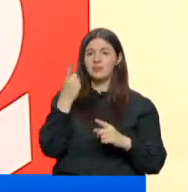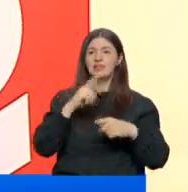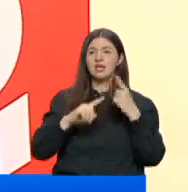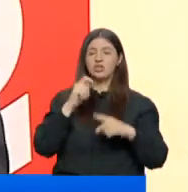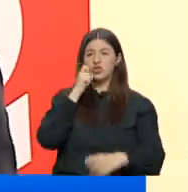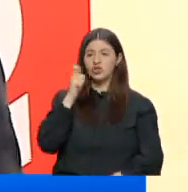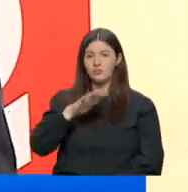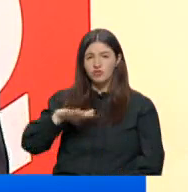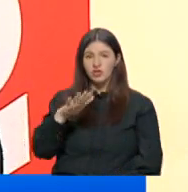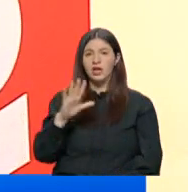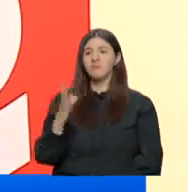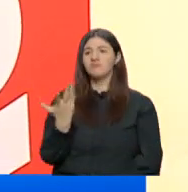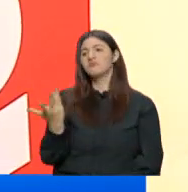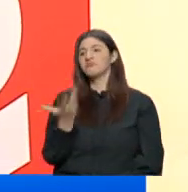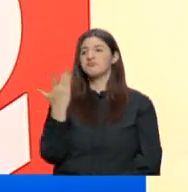siyasal İslamcıyı,